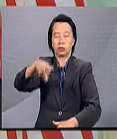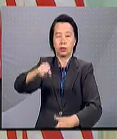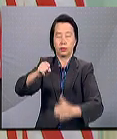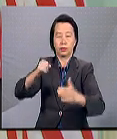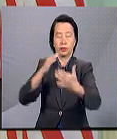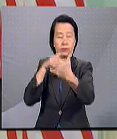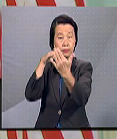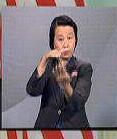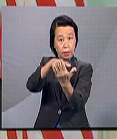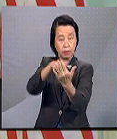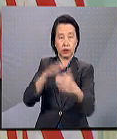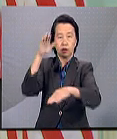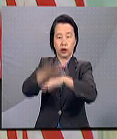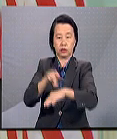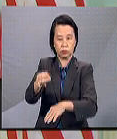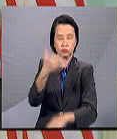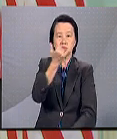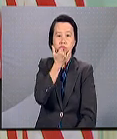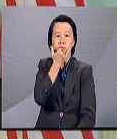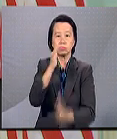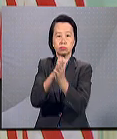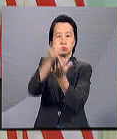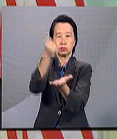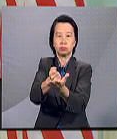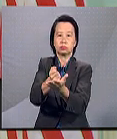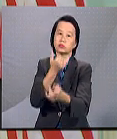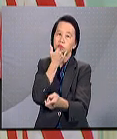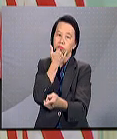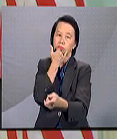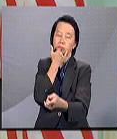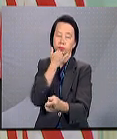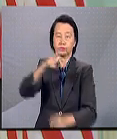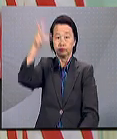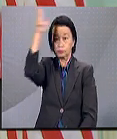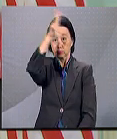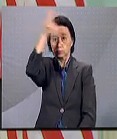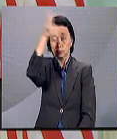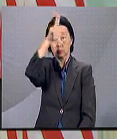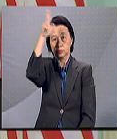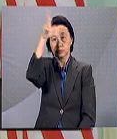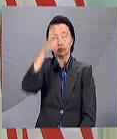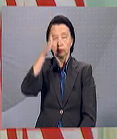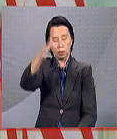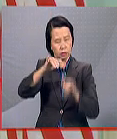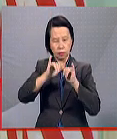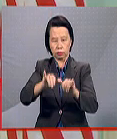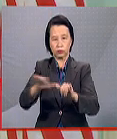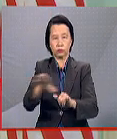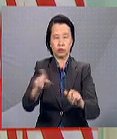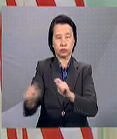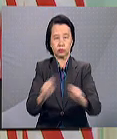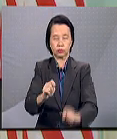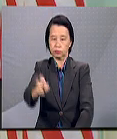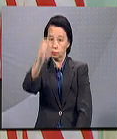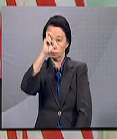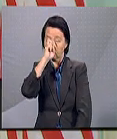benteng di atas kesalahan immigration. Kerajaan akan terus mengambil tindakan